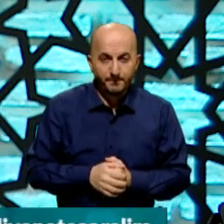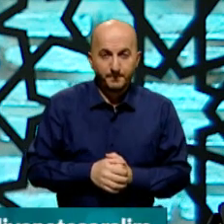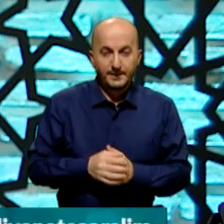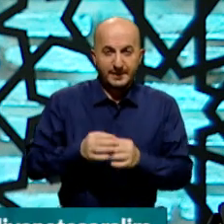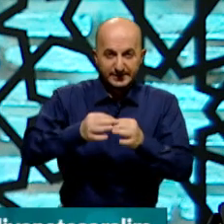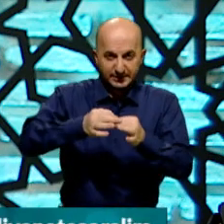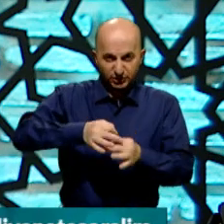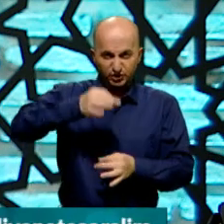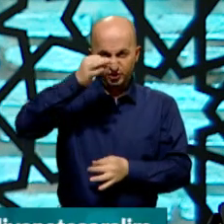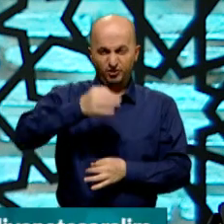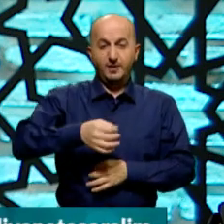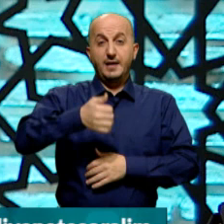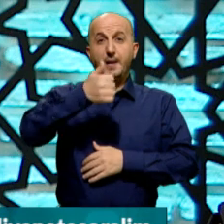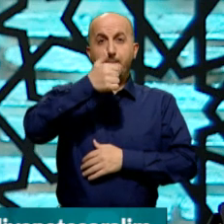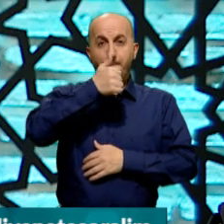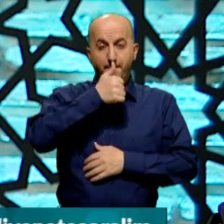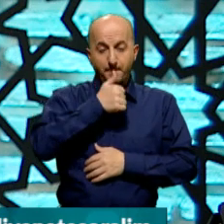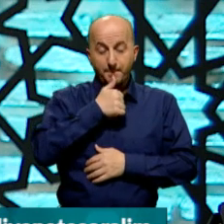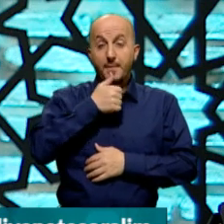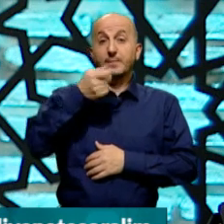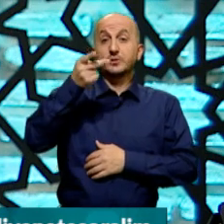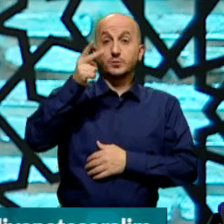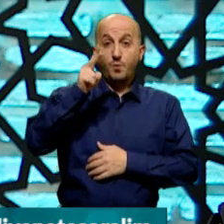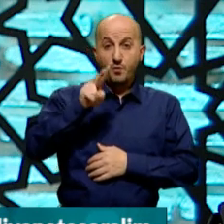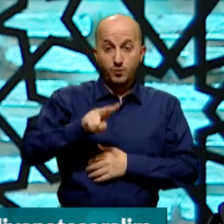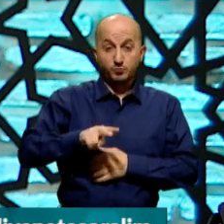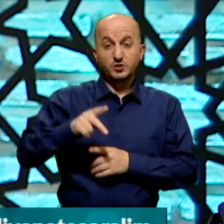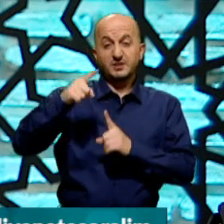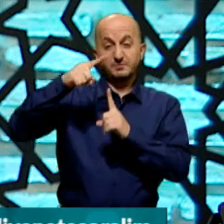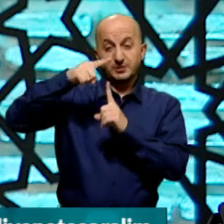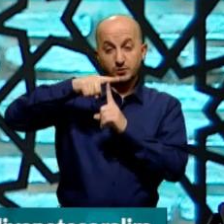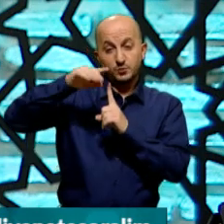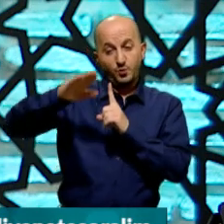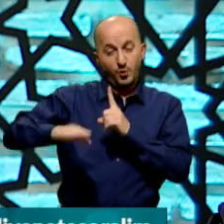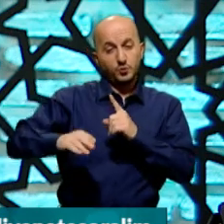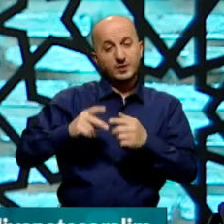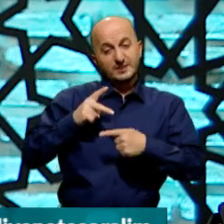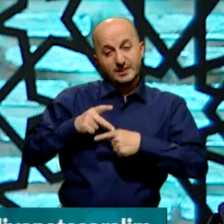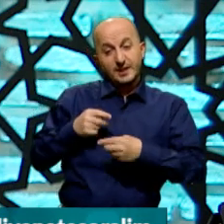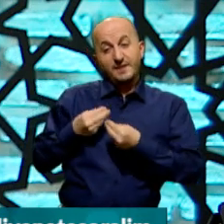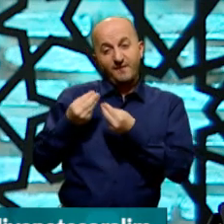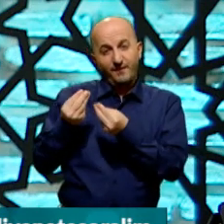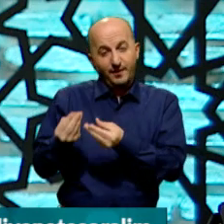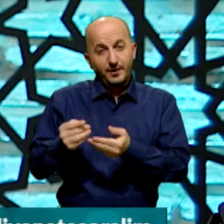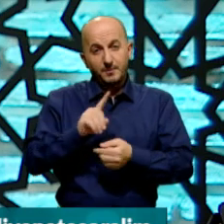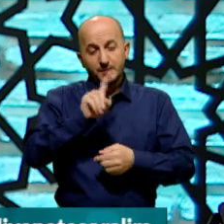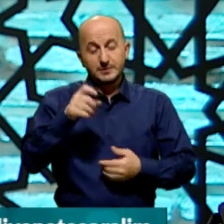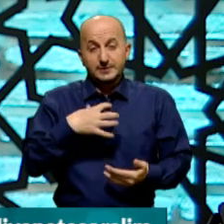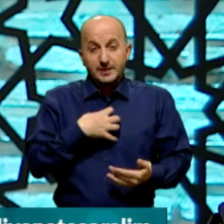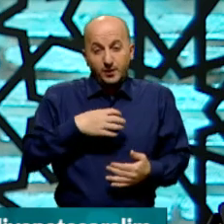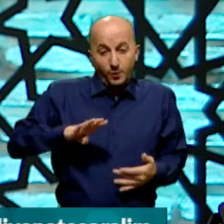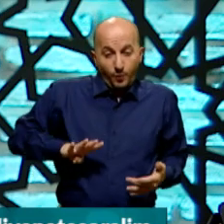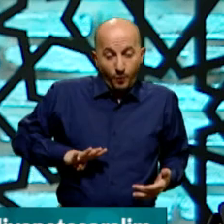Kişi babası ölmüş bir torununa zekat verebilir mi diyor. Yani kendi oğlu ya da kızı ölmüş,